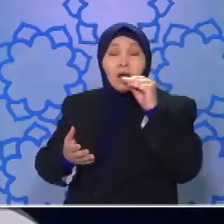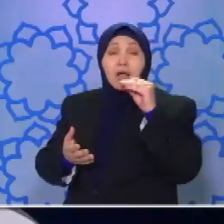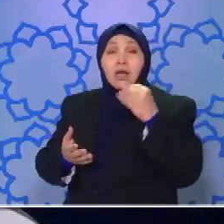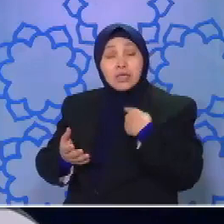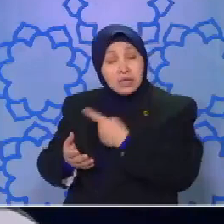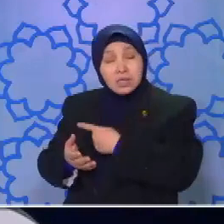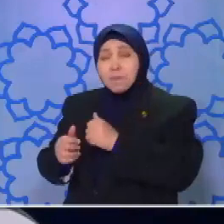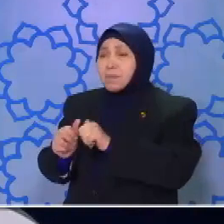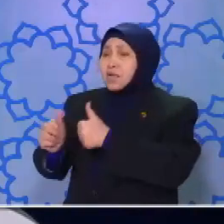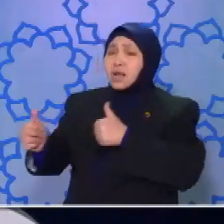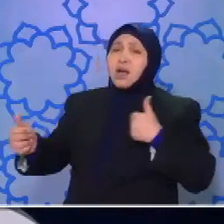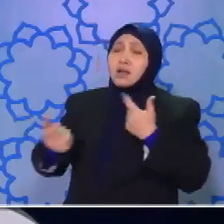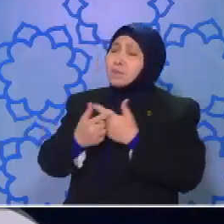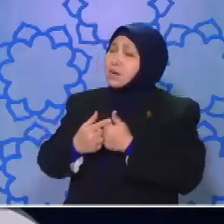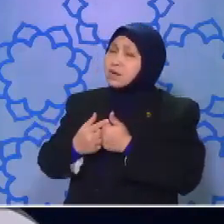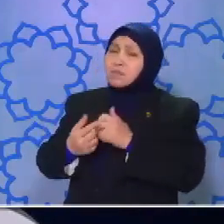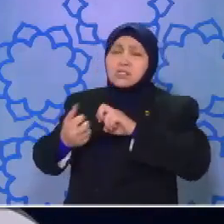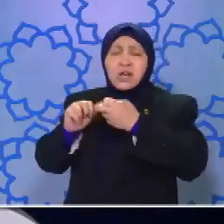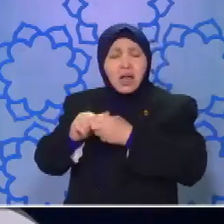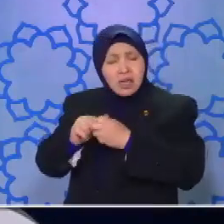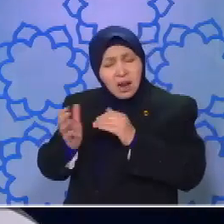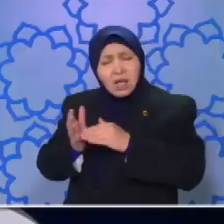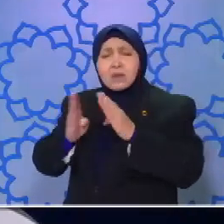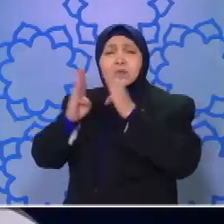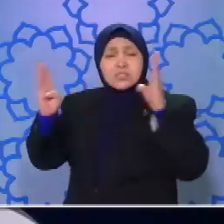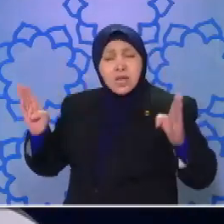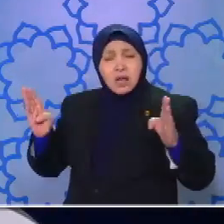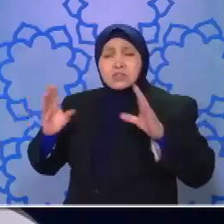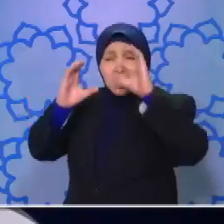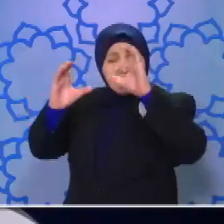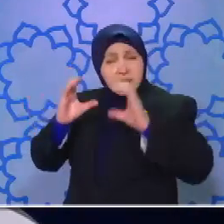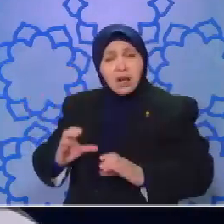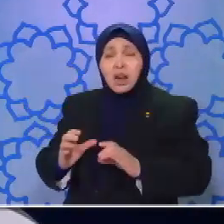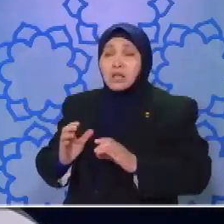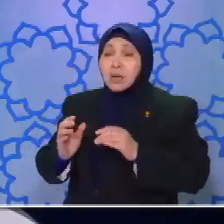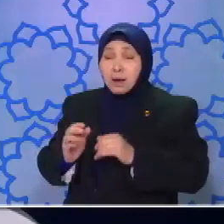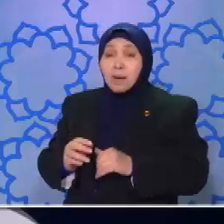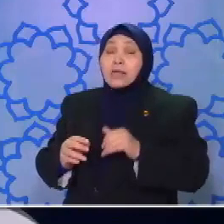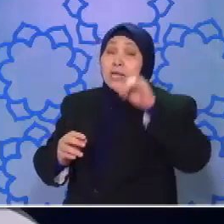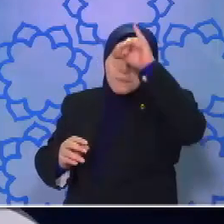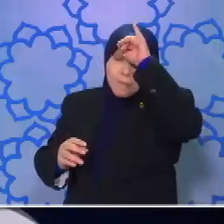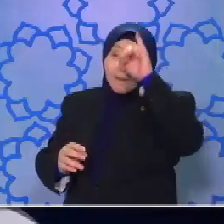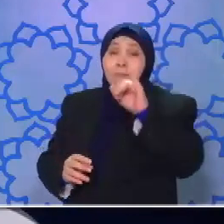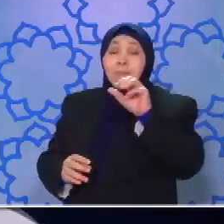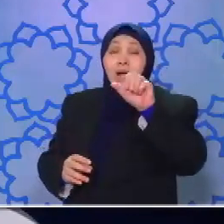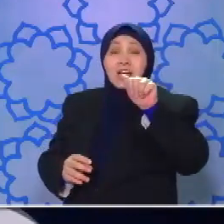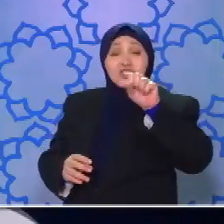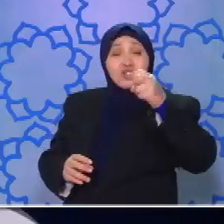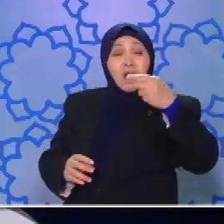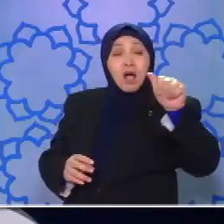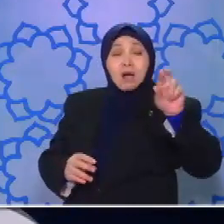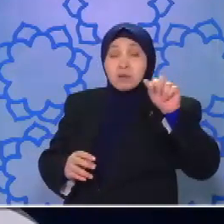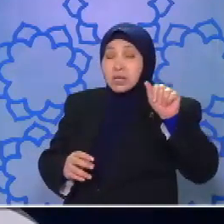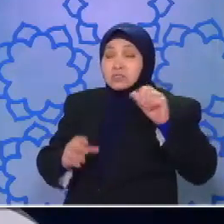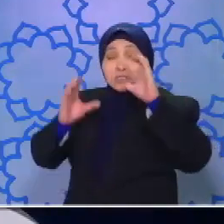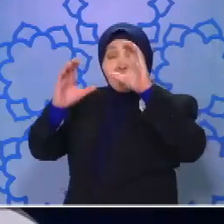mengelakkan daripada mudarat yang lebih besar. Ini kaedah yang disentuh oleh Imam As-Sa'di, dia kata tentang kaedah